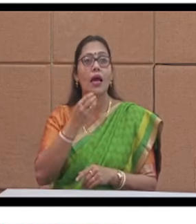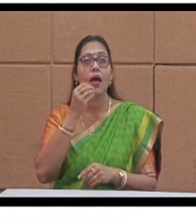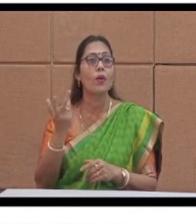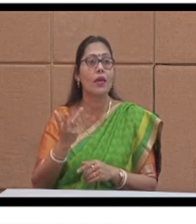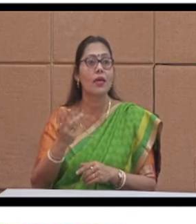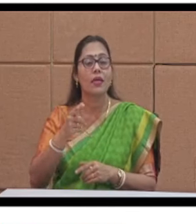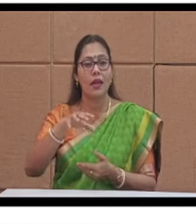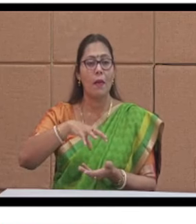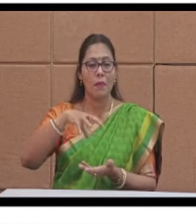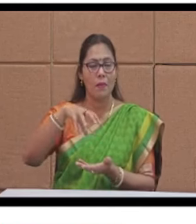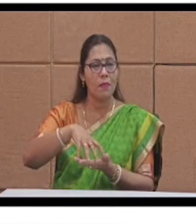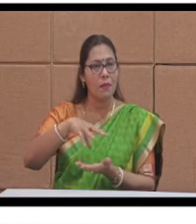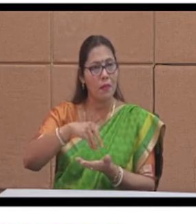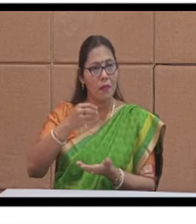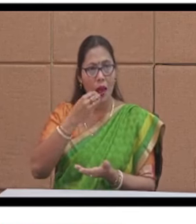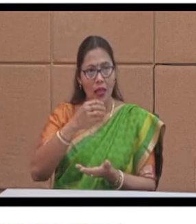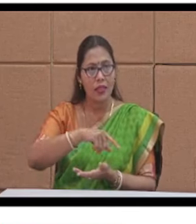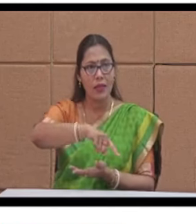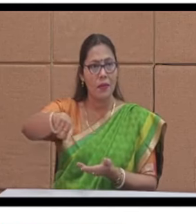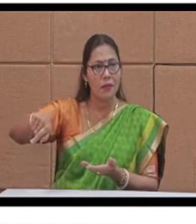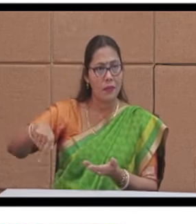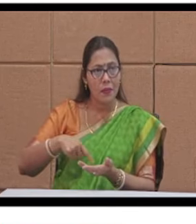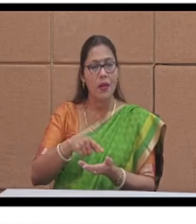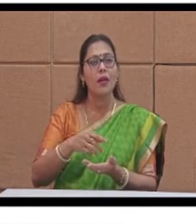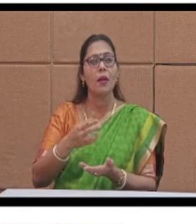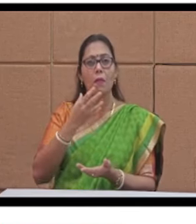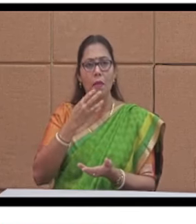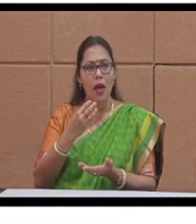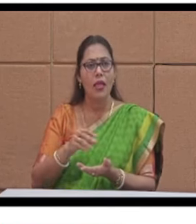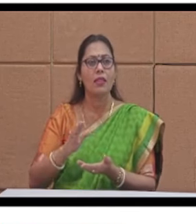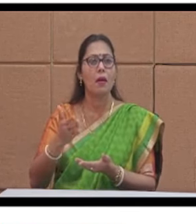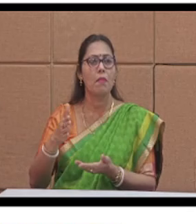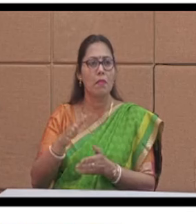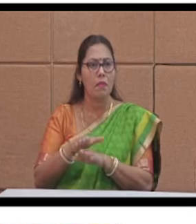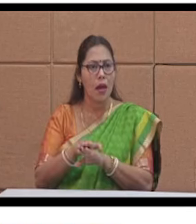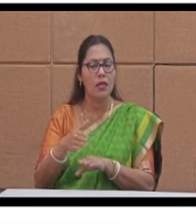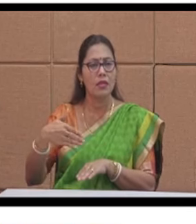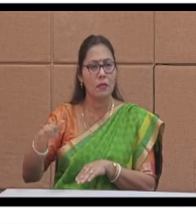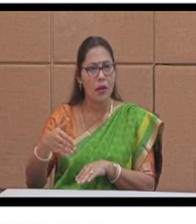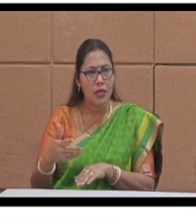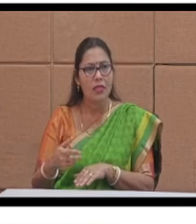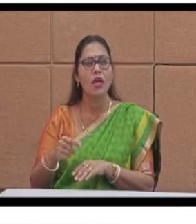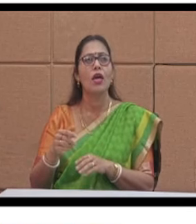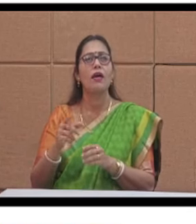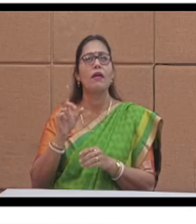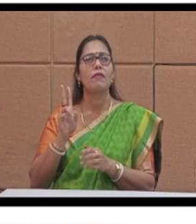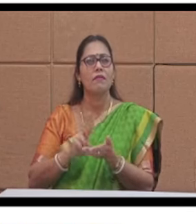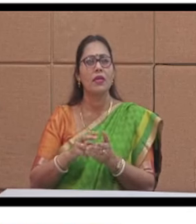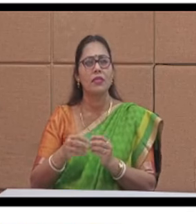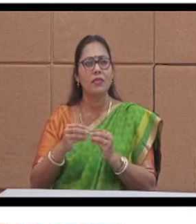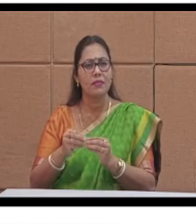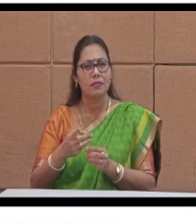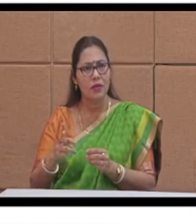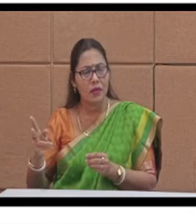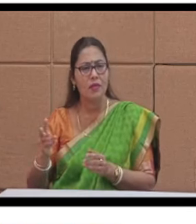খাবে ওই দেখো একটা বড় প্লেটে তোমার জন্য ভাত মাছ ভাজা সবজি নানান